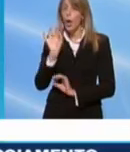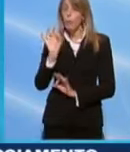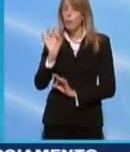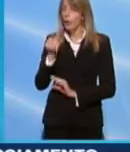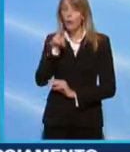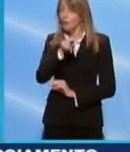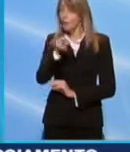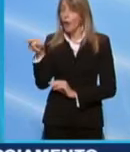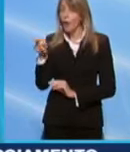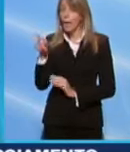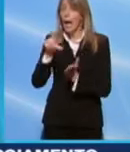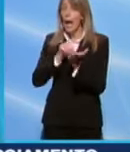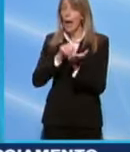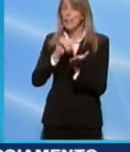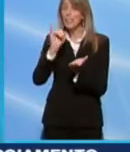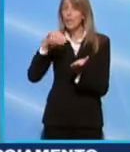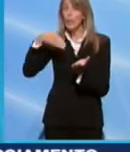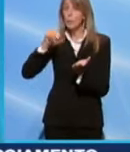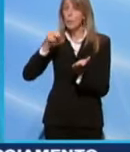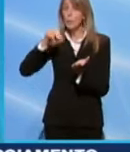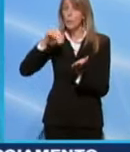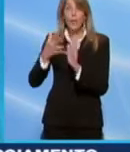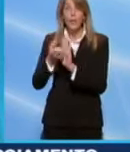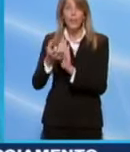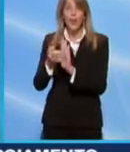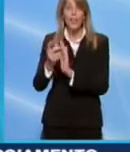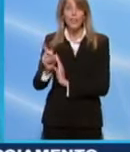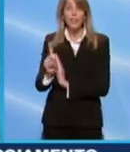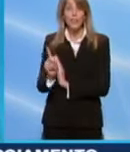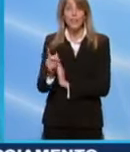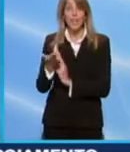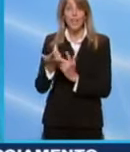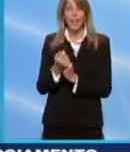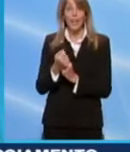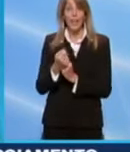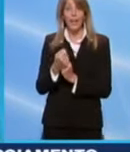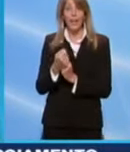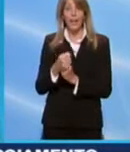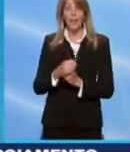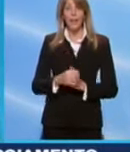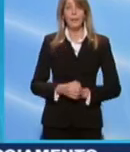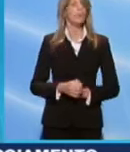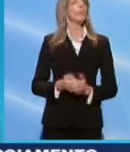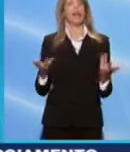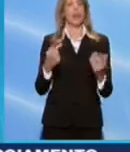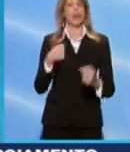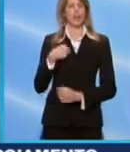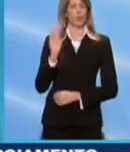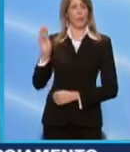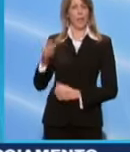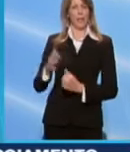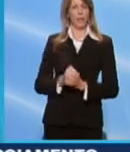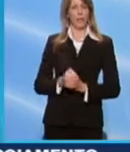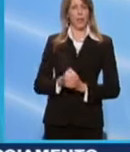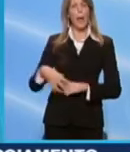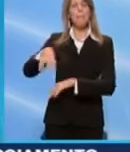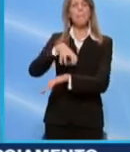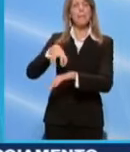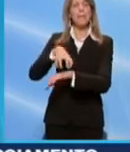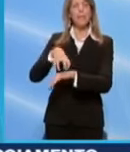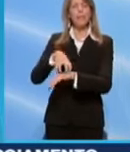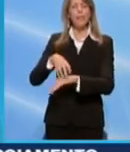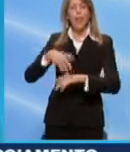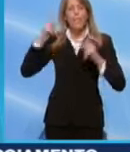da voi stessi non è stata applicata l'applicazione Immuni. E allora noi chiediamo, Ministro,